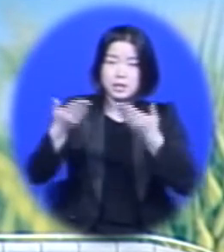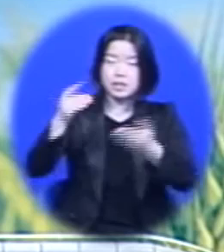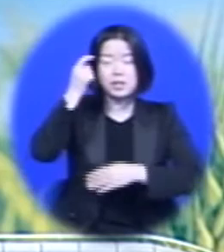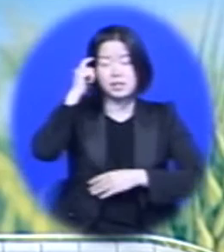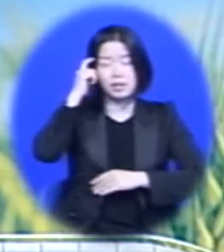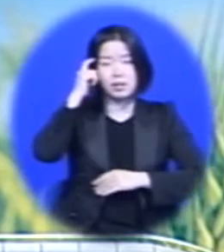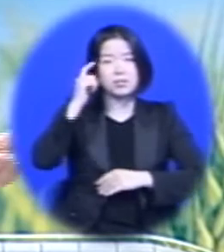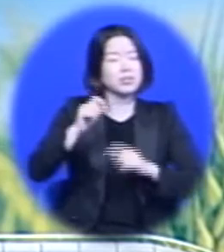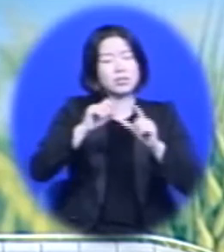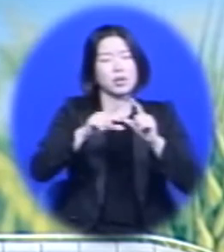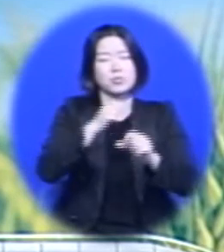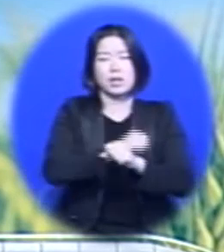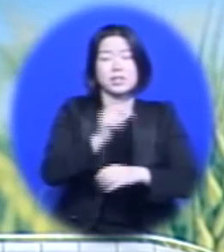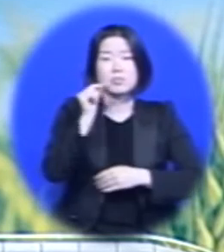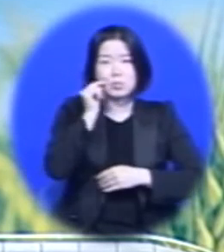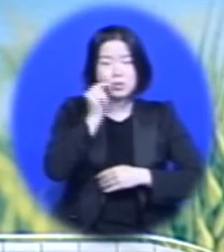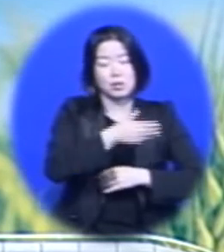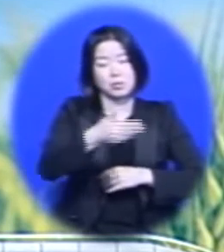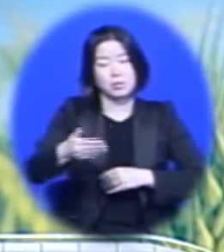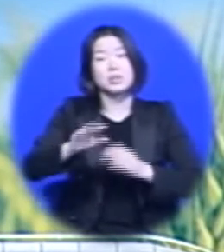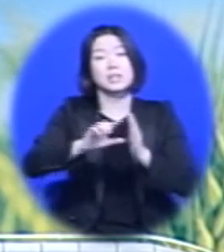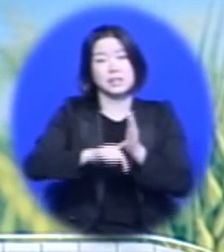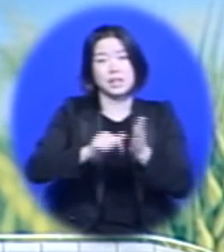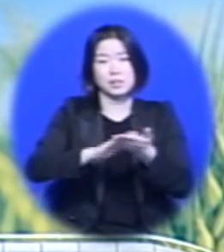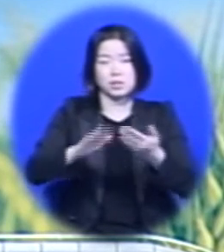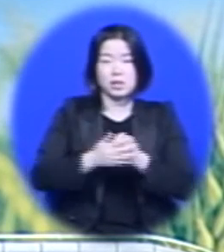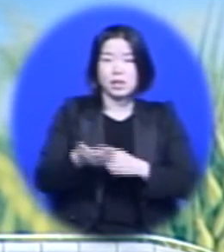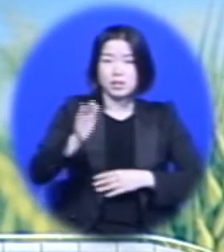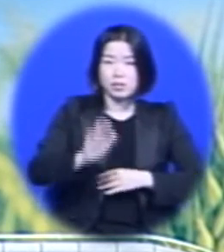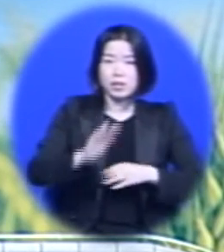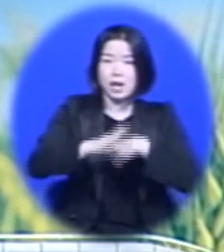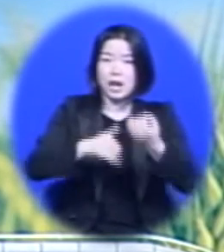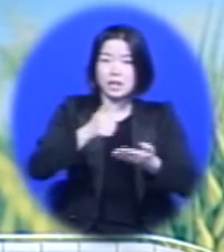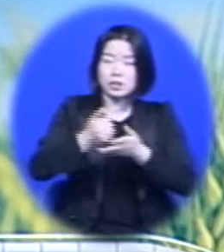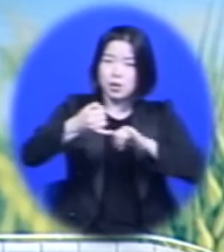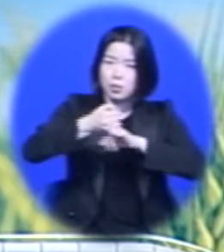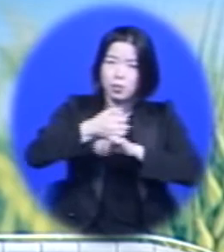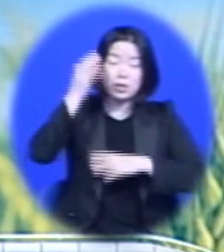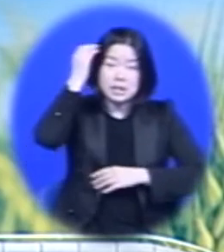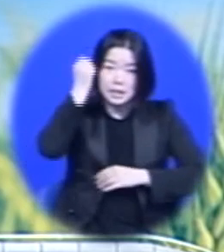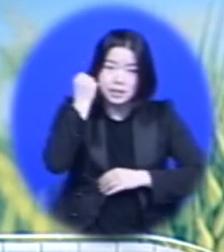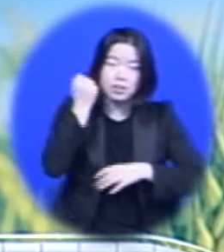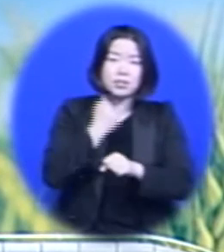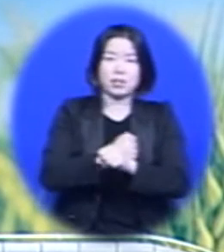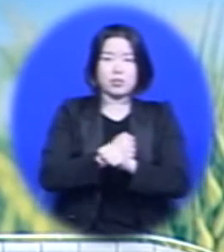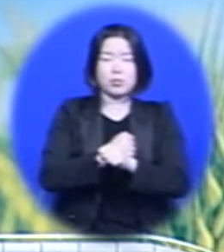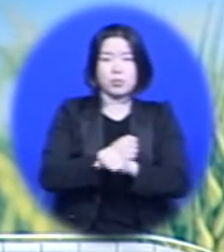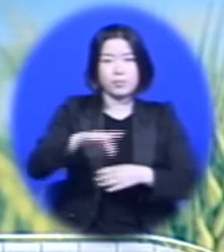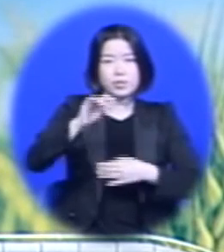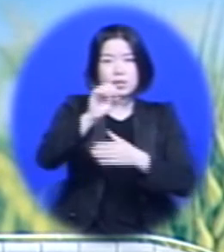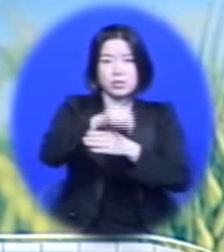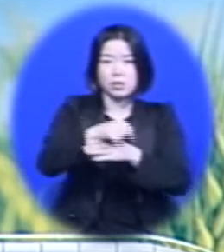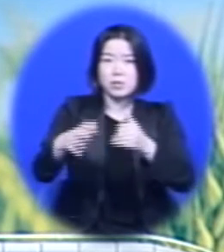생각은 거의 하지 못하고 지나가게 되는 때입니다. 그러나 하나님께서 반드시 기억하고 첫 열매